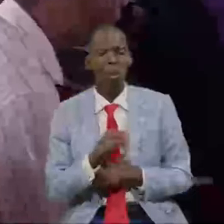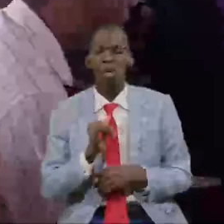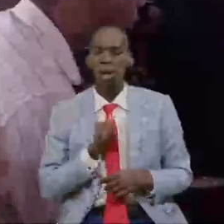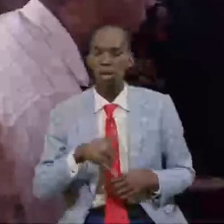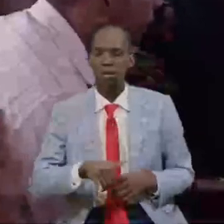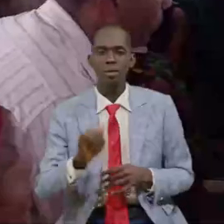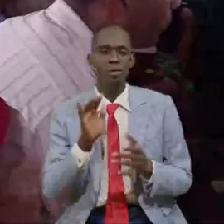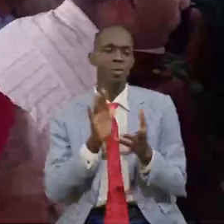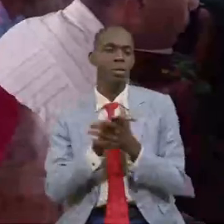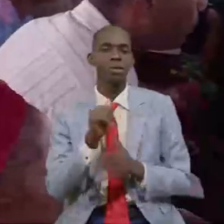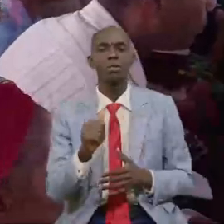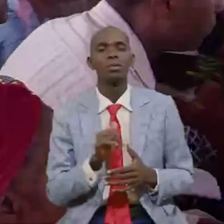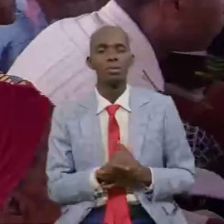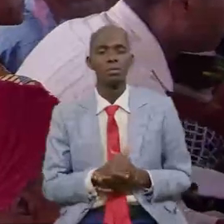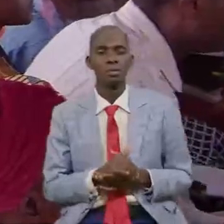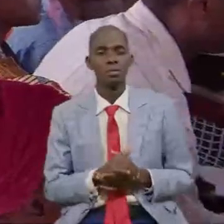crois.